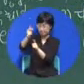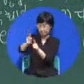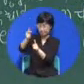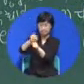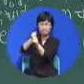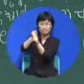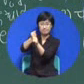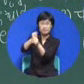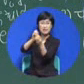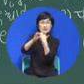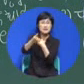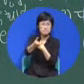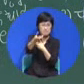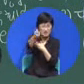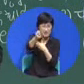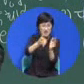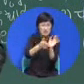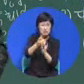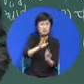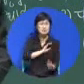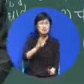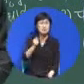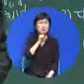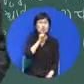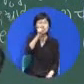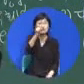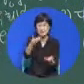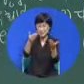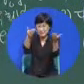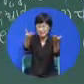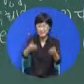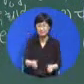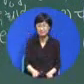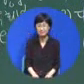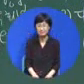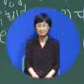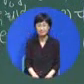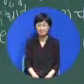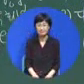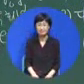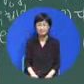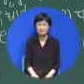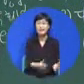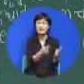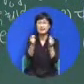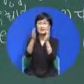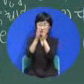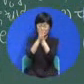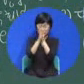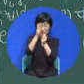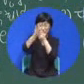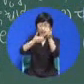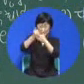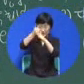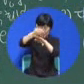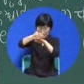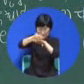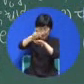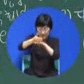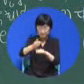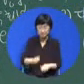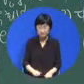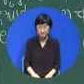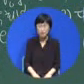응답의 시작이기를 예수 이름으로 축원합니다. I bless you all in the name of Jesus that you will hold on firmly to this covenant. 기도하겠습니다. 하나님께